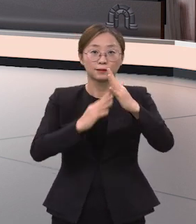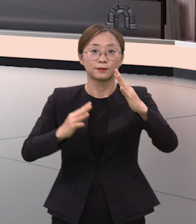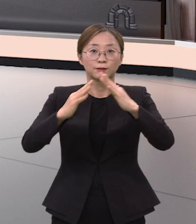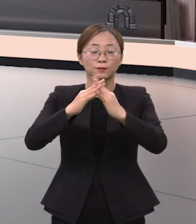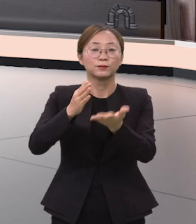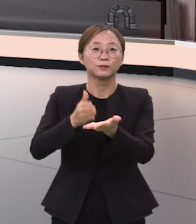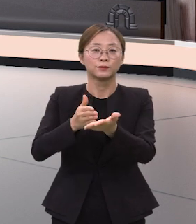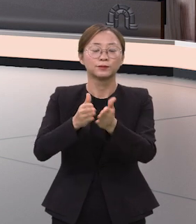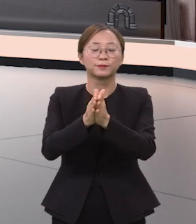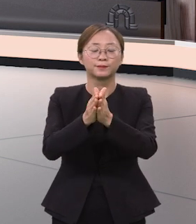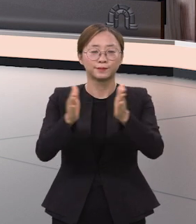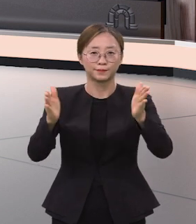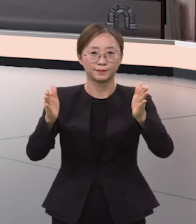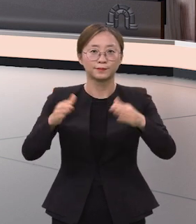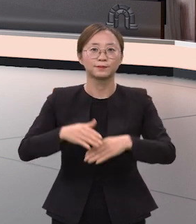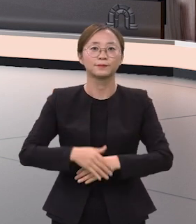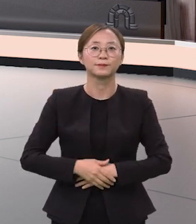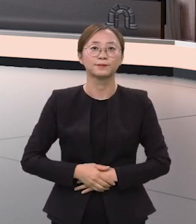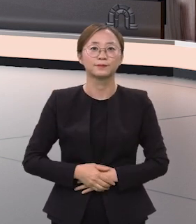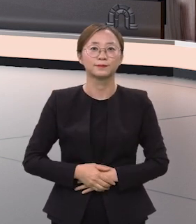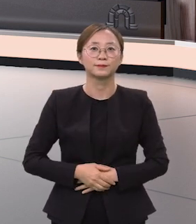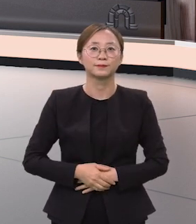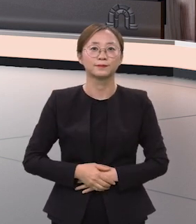바라며 공주뉴스 시작합니다.